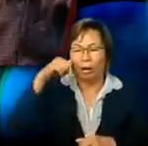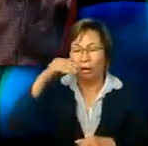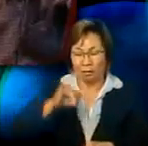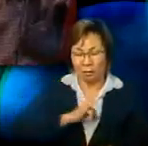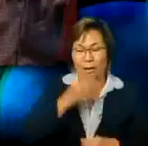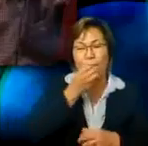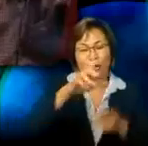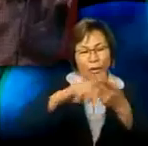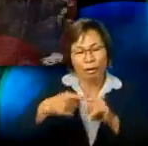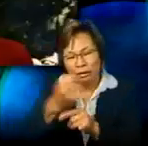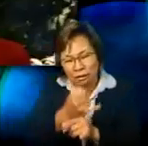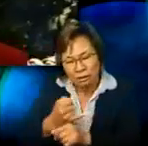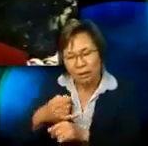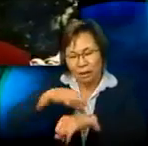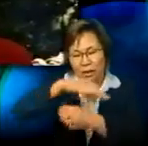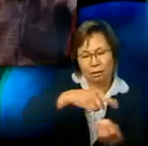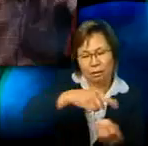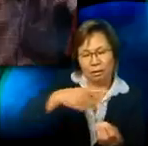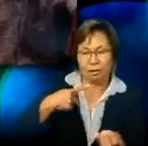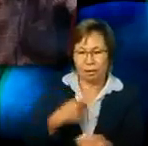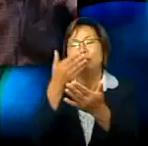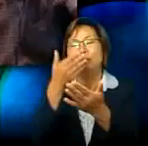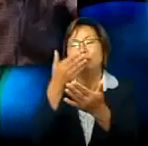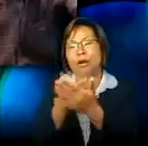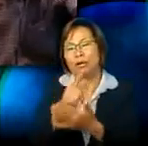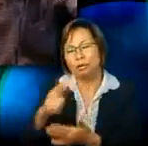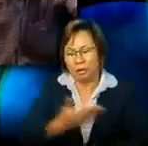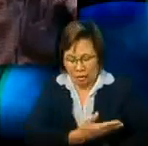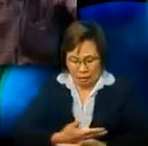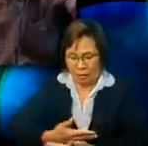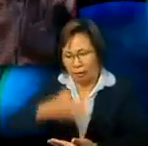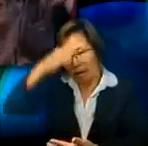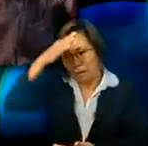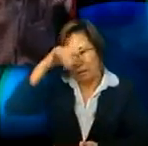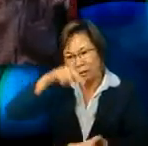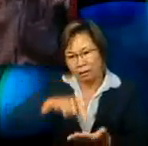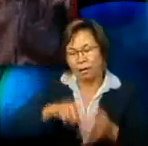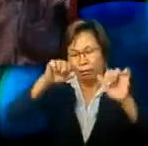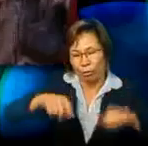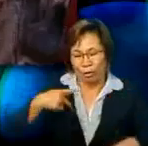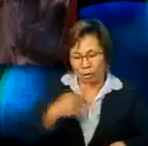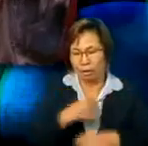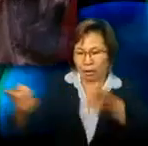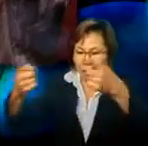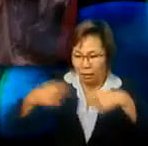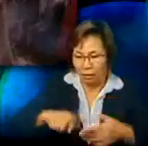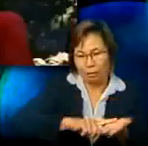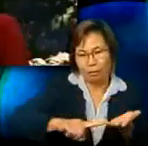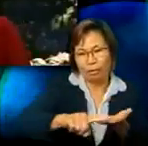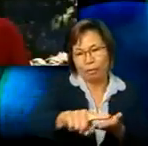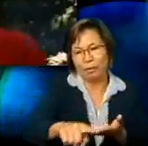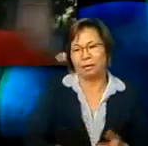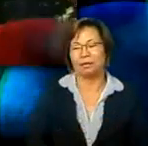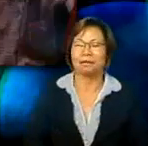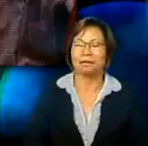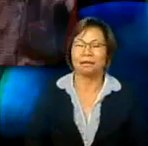tahu kawan-kawan semua supaya jaga alam sekitar kita ni. Bagusnya anak-anak ayah ni. Bolehlah kita datang lagi minggu depan.